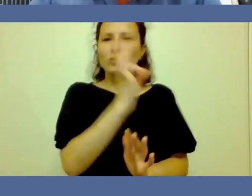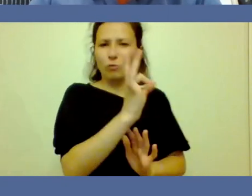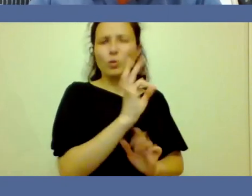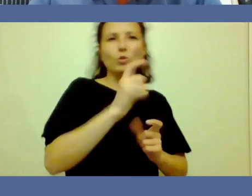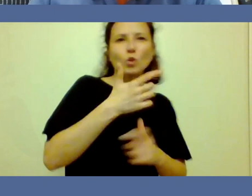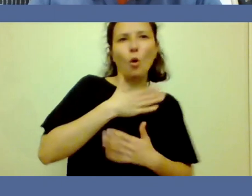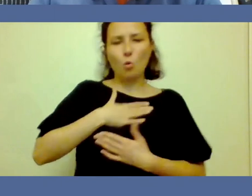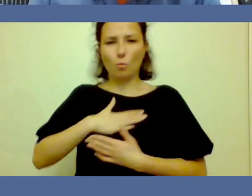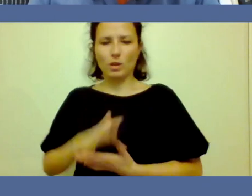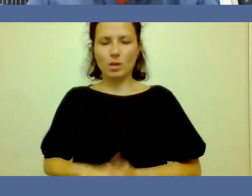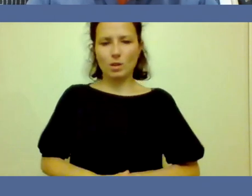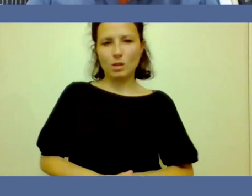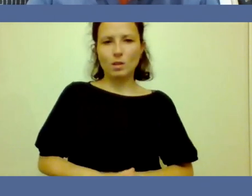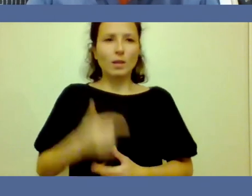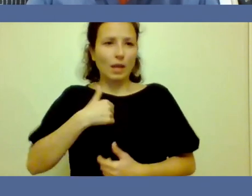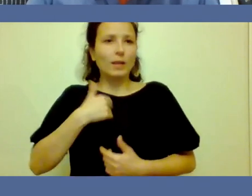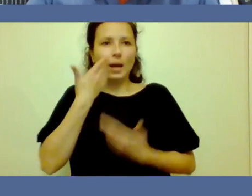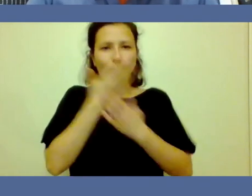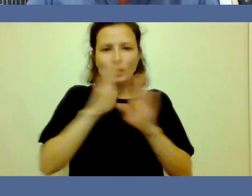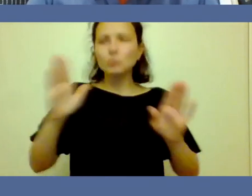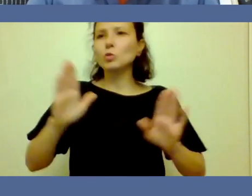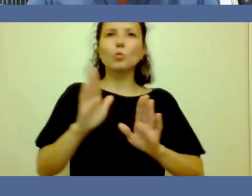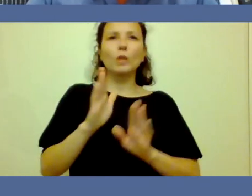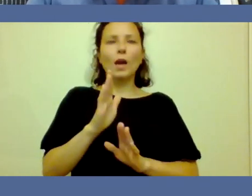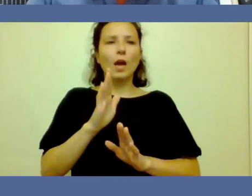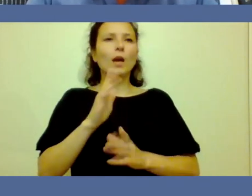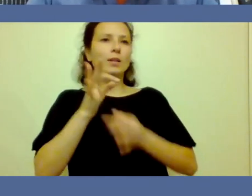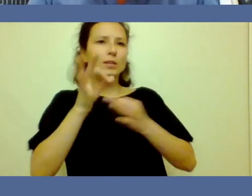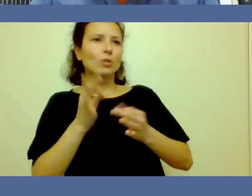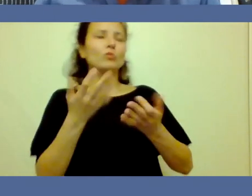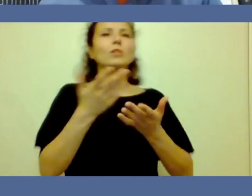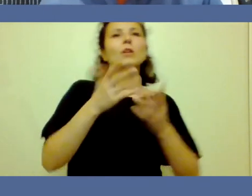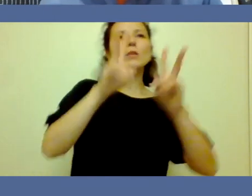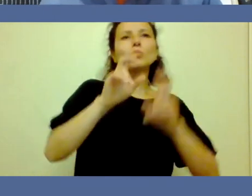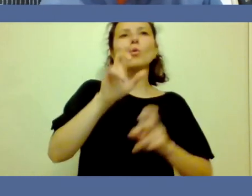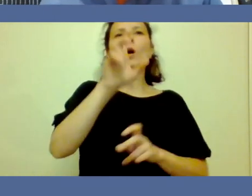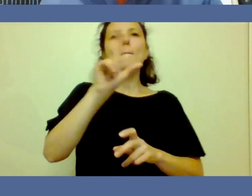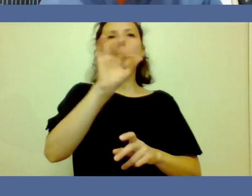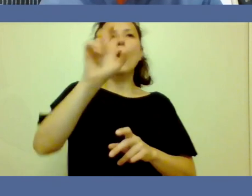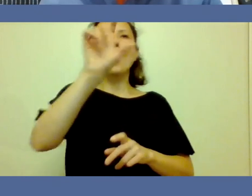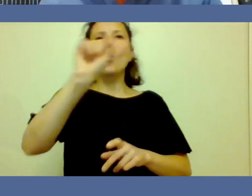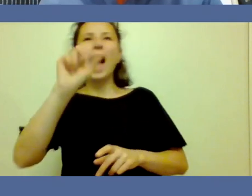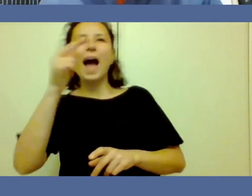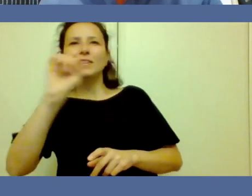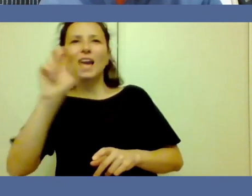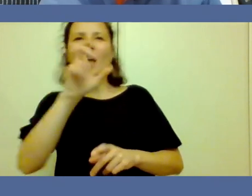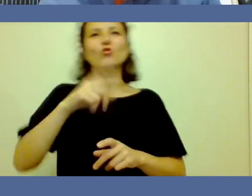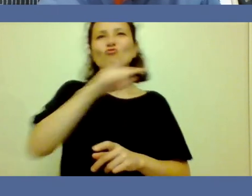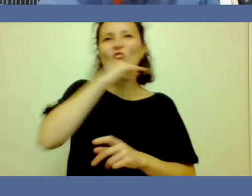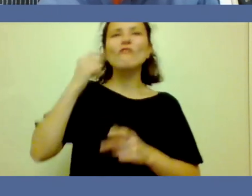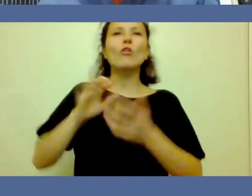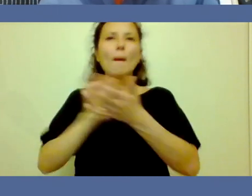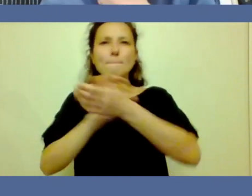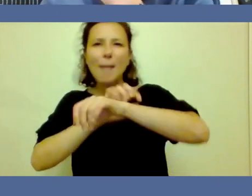jak ja państwu prezentuję jakąś historię, czy to jest pochłaniacz, czy to jest florystka, czy to jest czerwony pająk, czy miłość leczy rany, czy